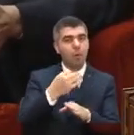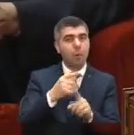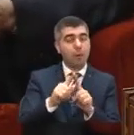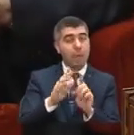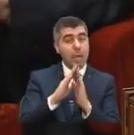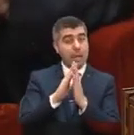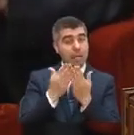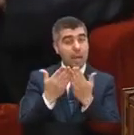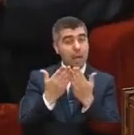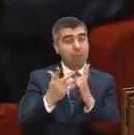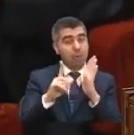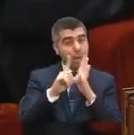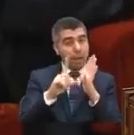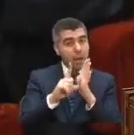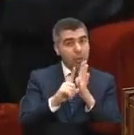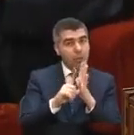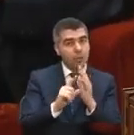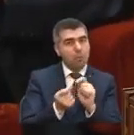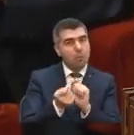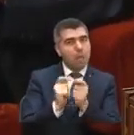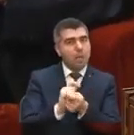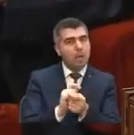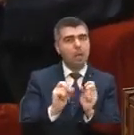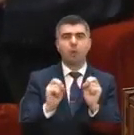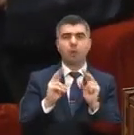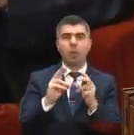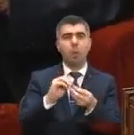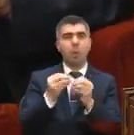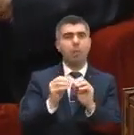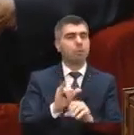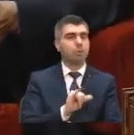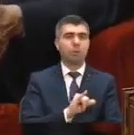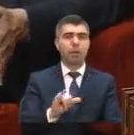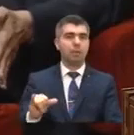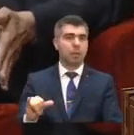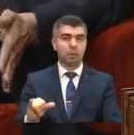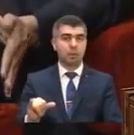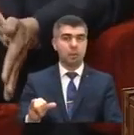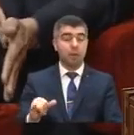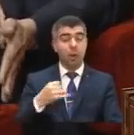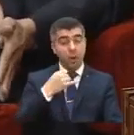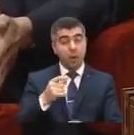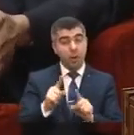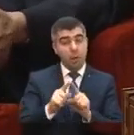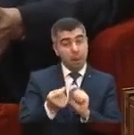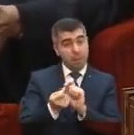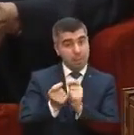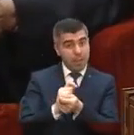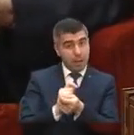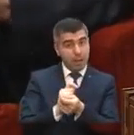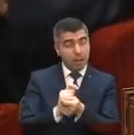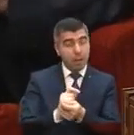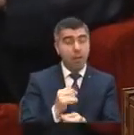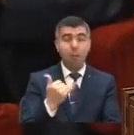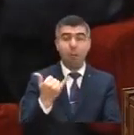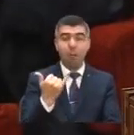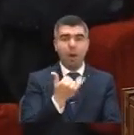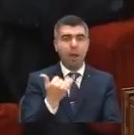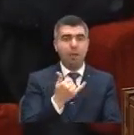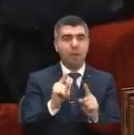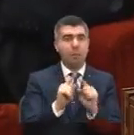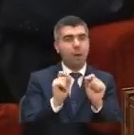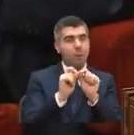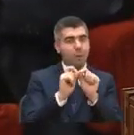التحملات حنا مستعدين نراجعوه، ما عندنا حتى شي اشكال. غير هو الا راجعناه خصو يمشي في اطار مزيد من السلامه